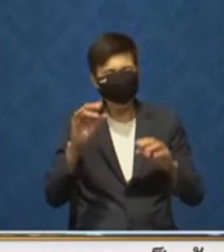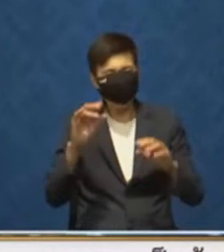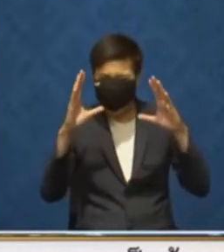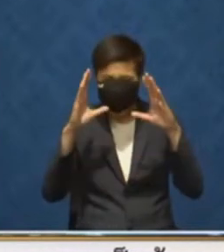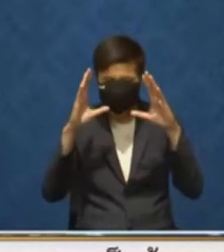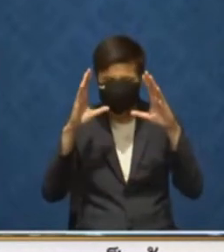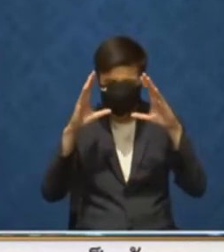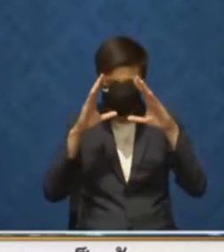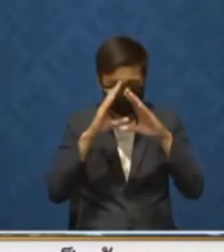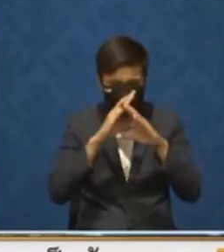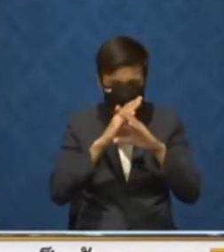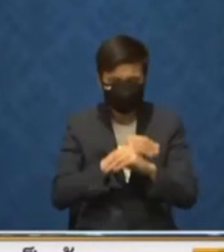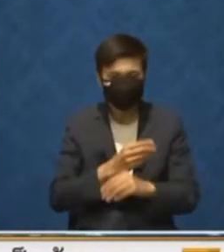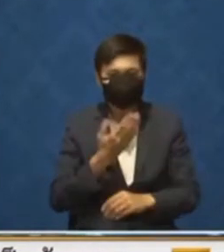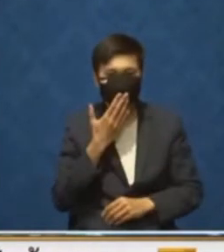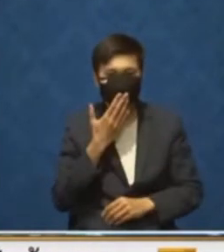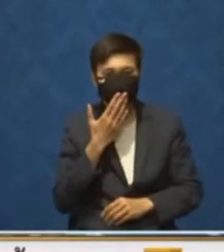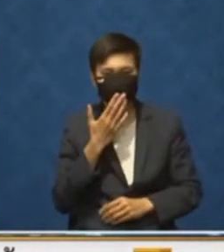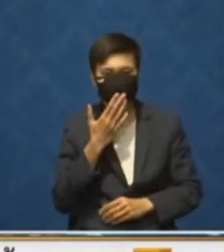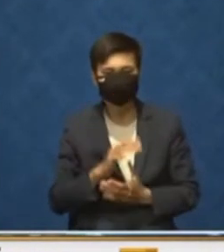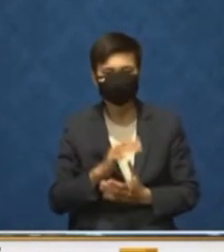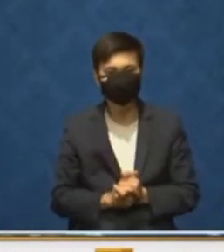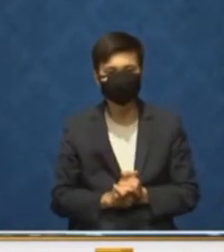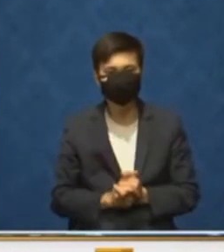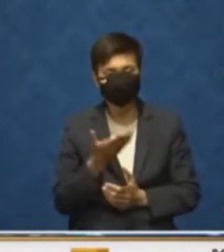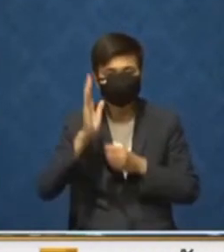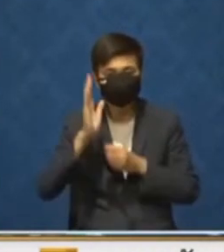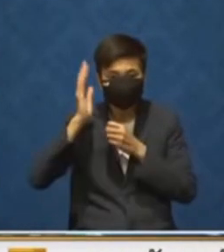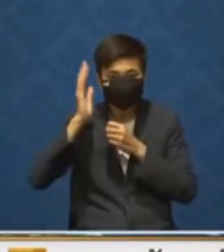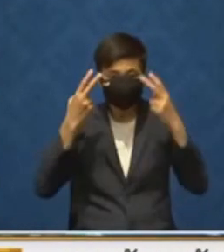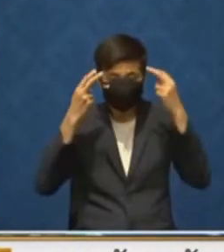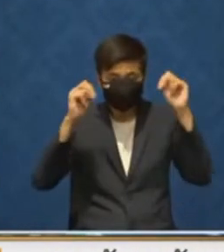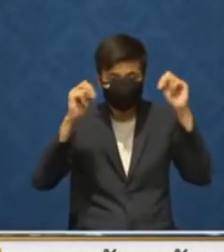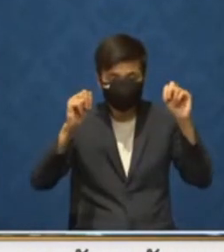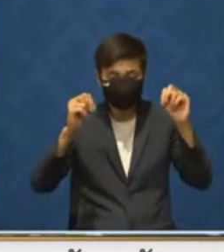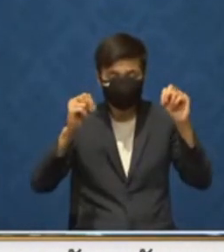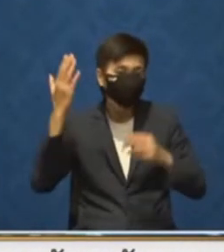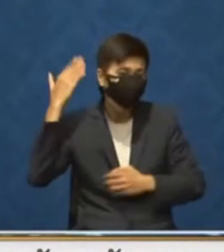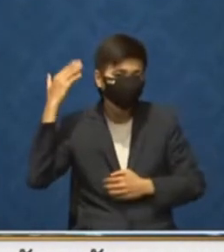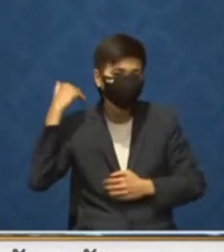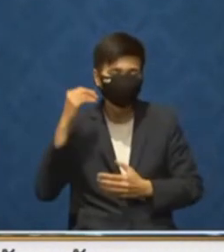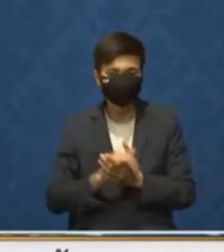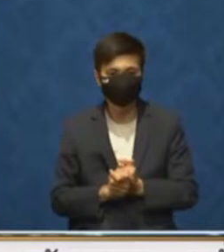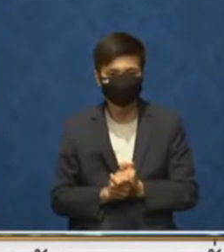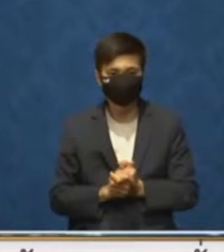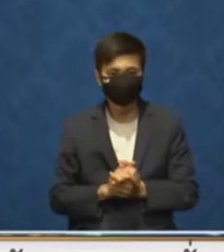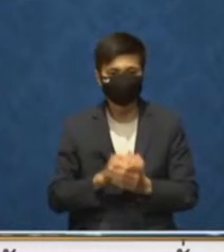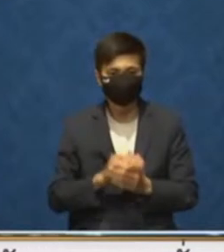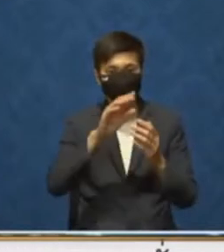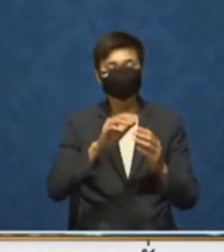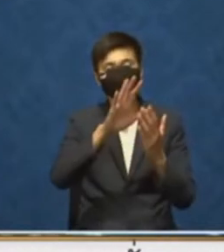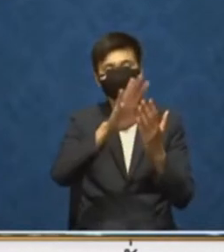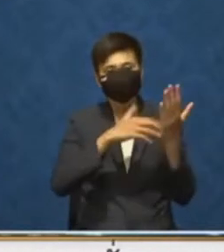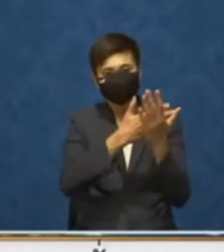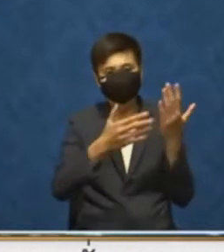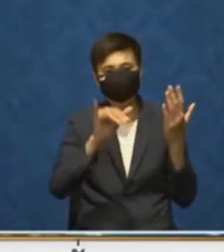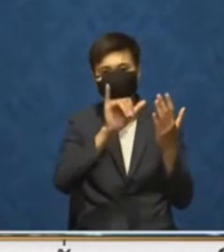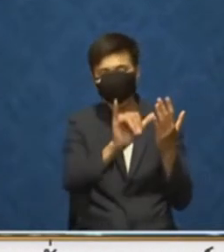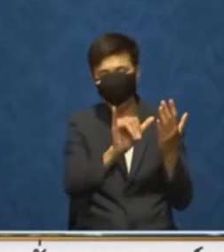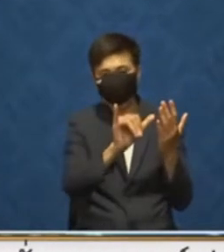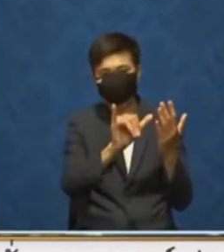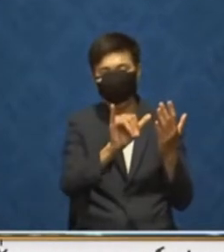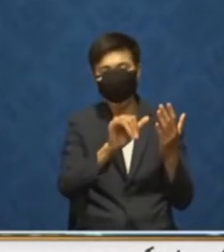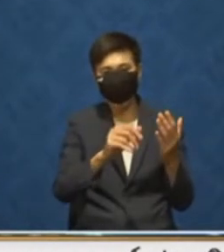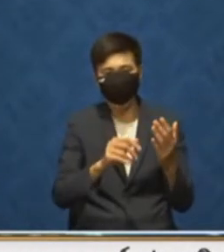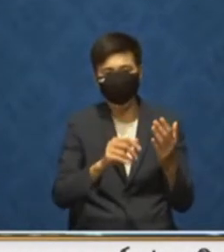ครับคือการแถลงแบบไม่มีปี่ไม่มีขลุ่ยของท่านนายกรัฐมนตรีที่ผ่านมากับยุทธศาสตร์ 3แกนแห่ง